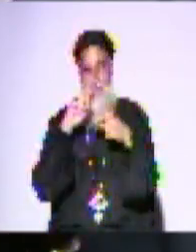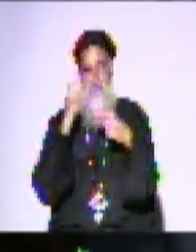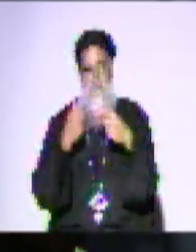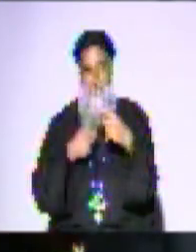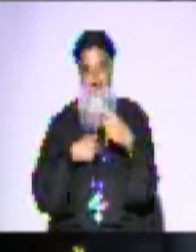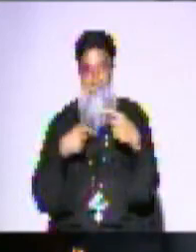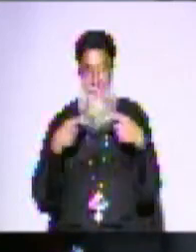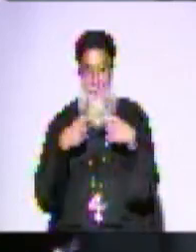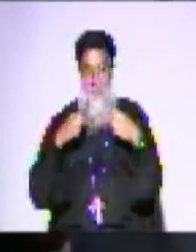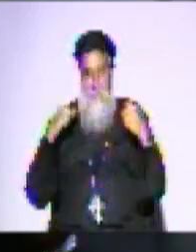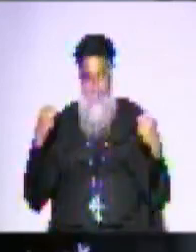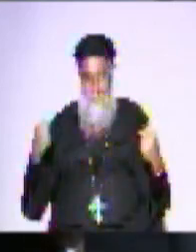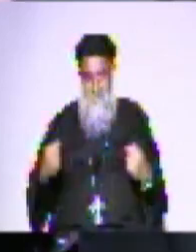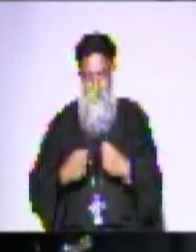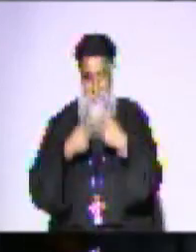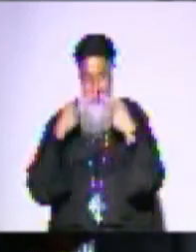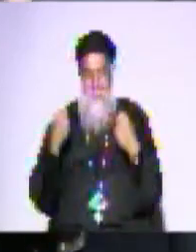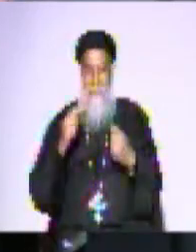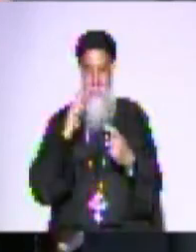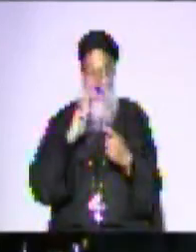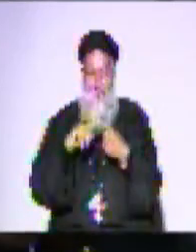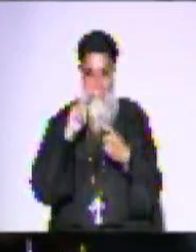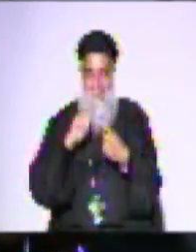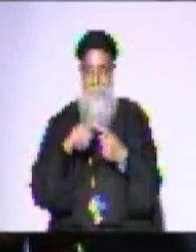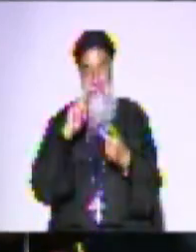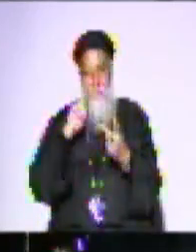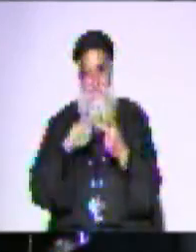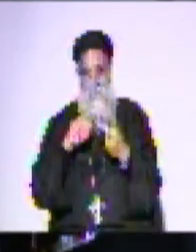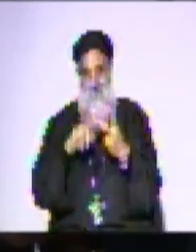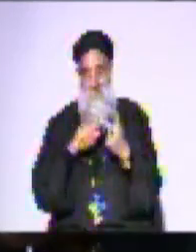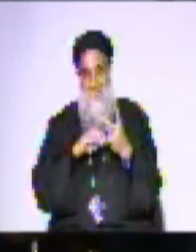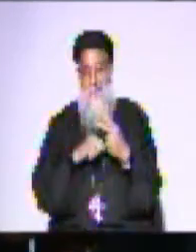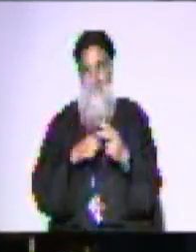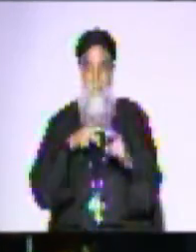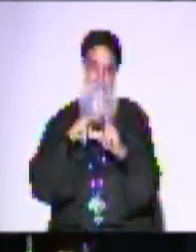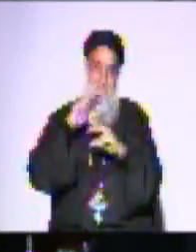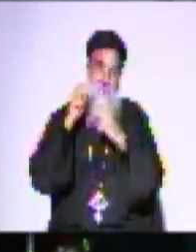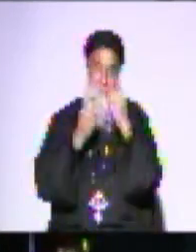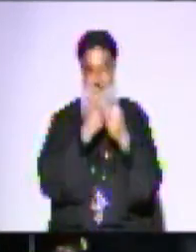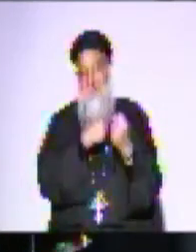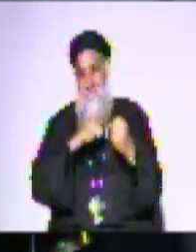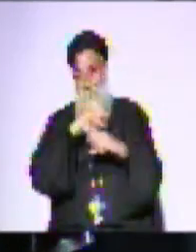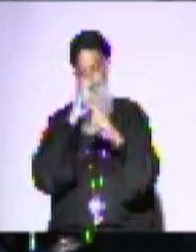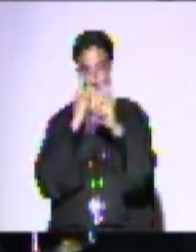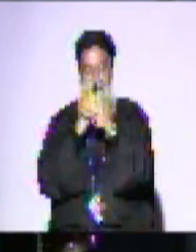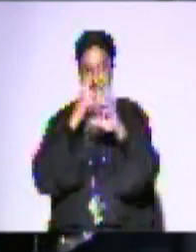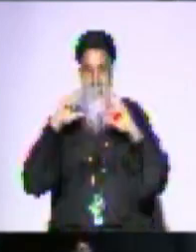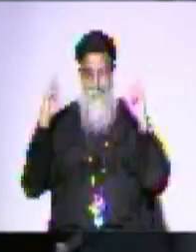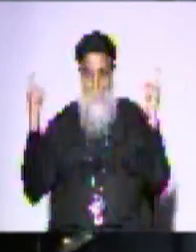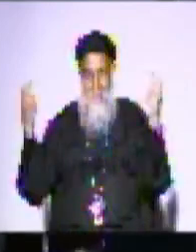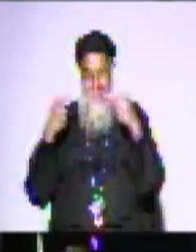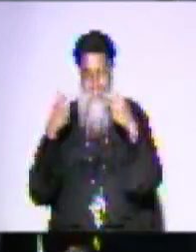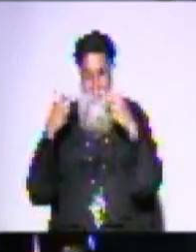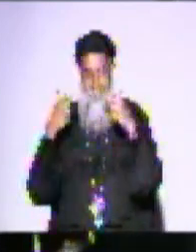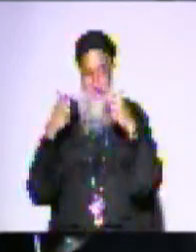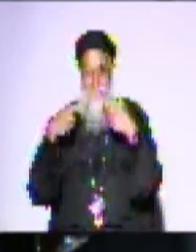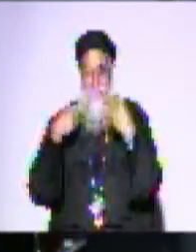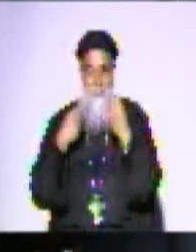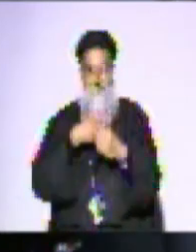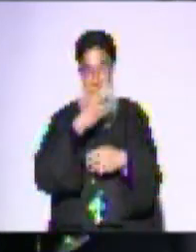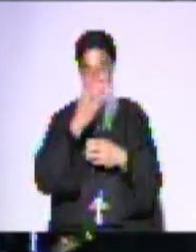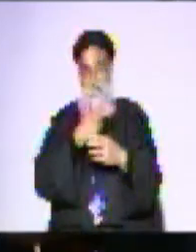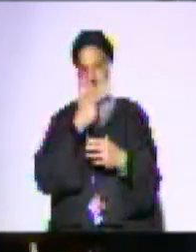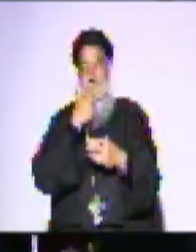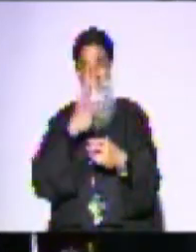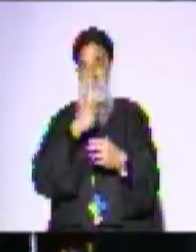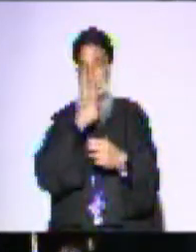هو في الاستعداد إن أنا أجاهد ضد الذات بتاعتي، بعد كده الجهاد ضد أو طبيعة الجهاد